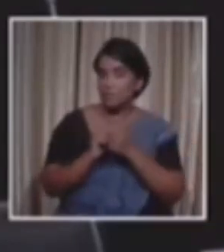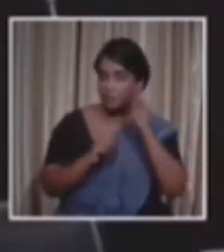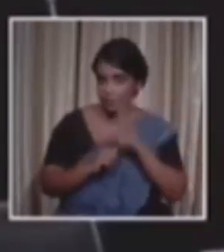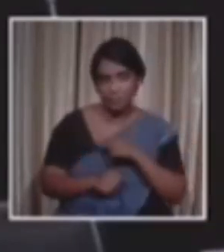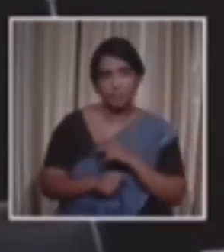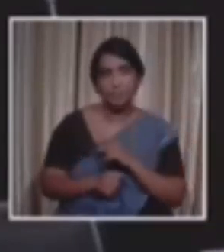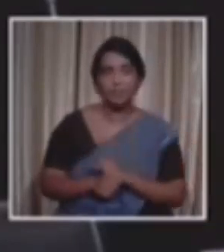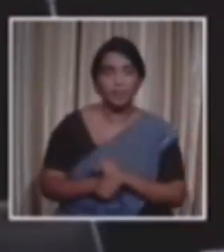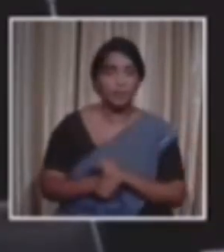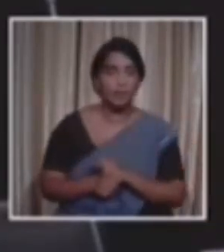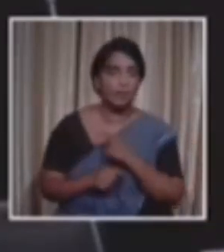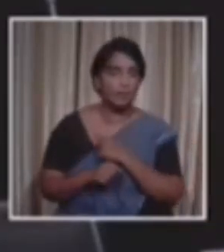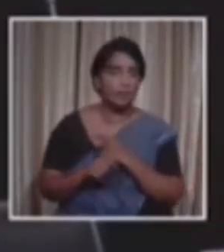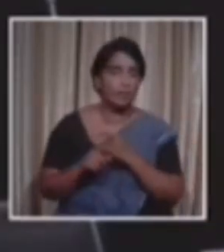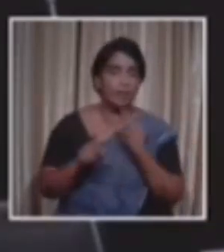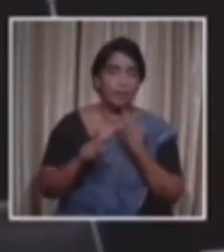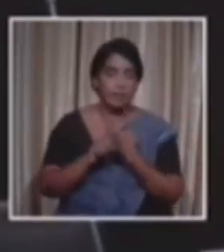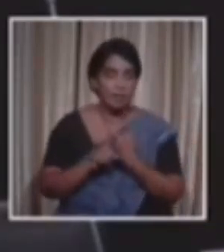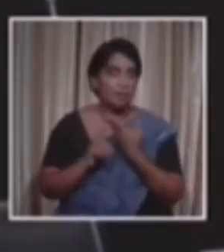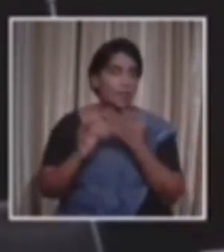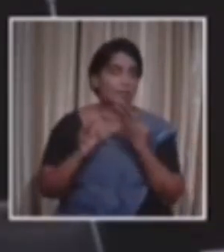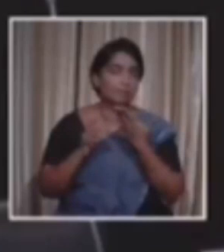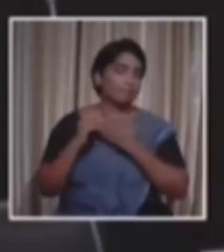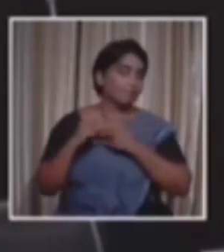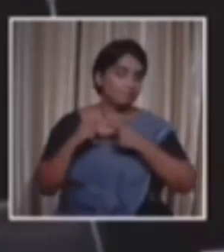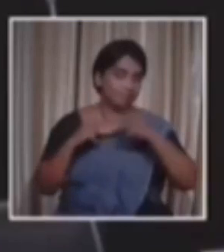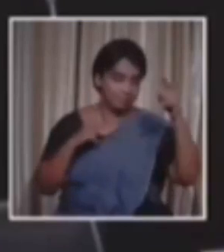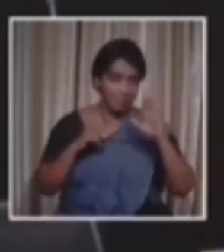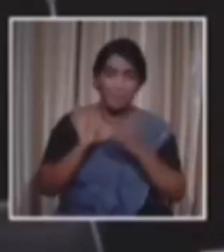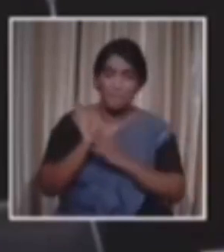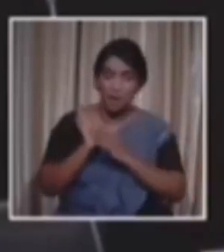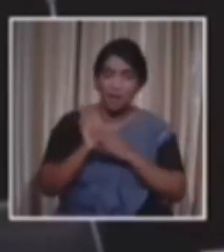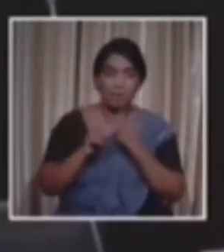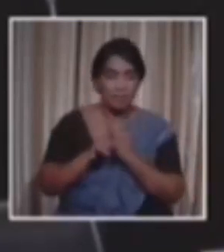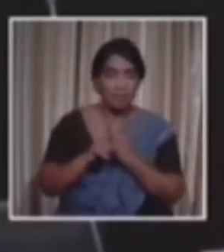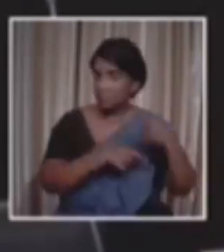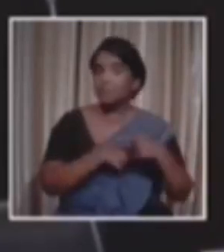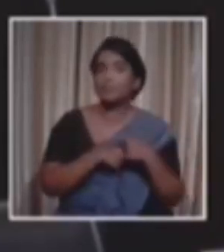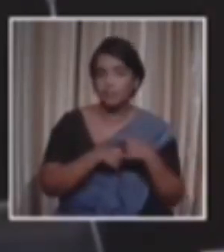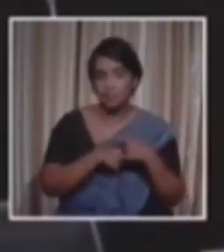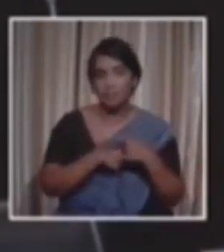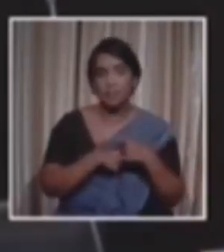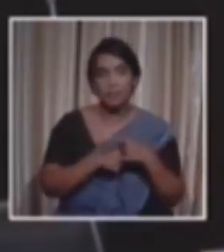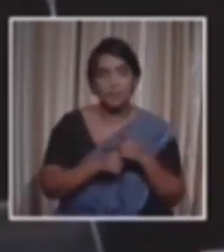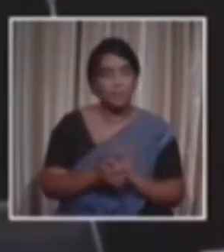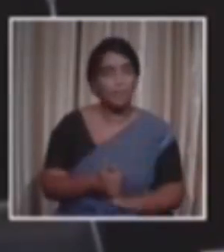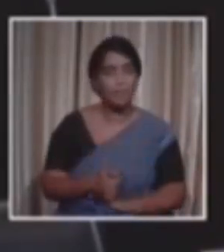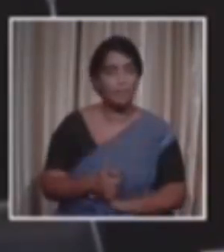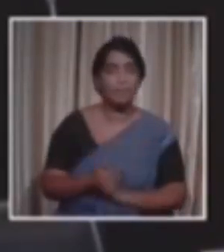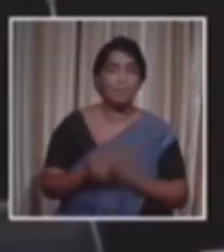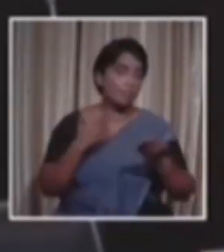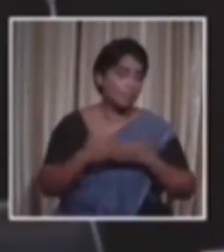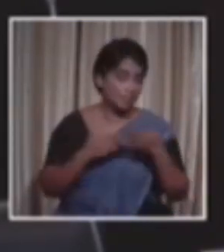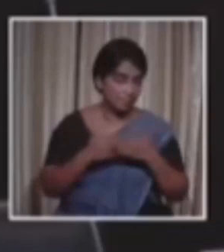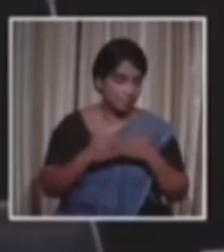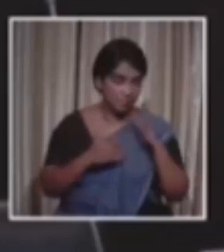பிரதமர் ரணில் விக்ரமசிங்கே பொருளாதார நெருக்கடியை போக்க அனைவரும் ஒத்துழைக்க வேண்டும் என்று கோரும் நிலையில் தமிழ் மக்கள் நசுக்கப்படும் போது எவ்வாறு பொருளாதார